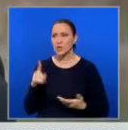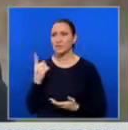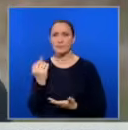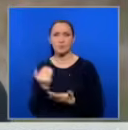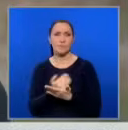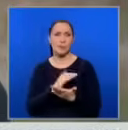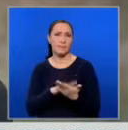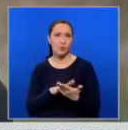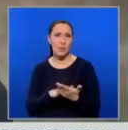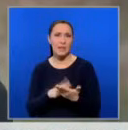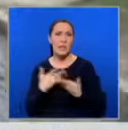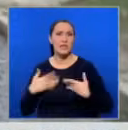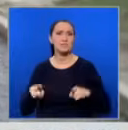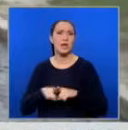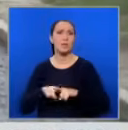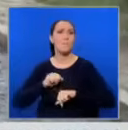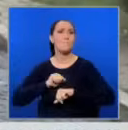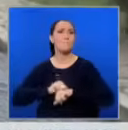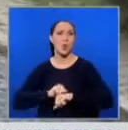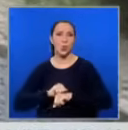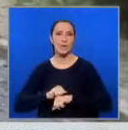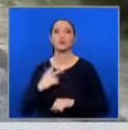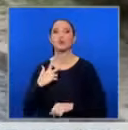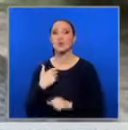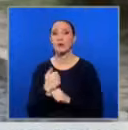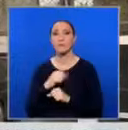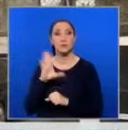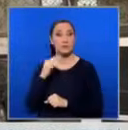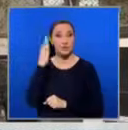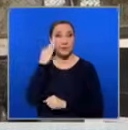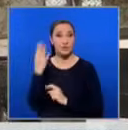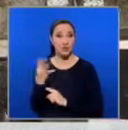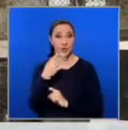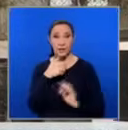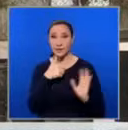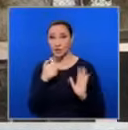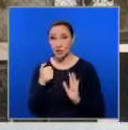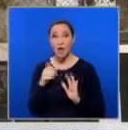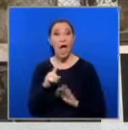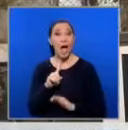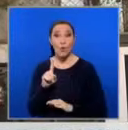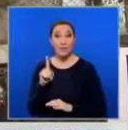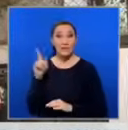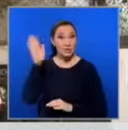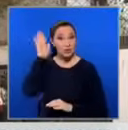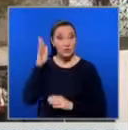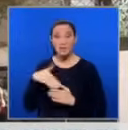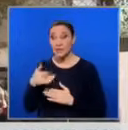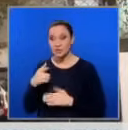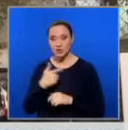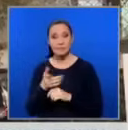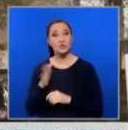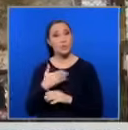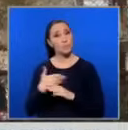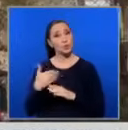събираме документи, ние сме ние бюрократи. Социалните работници в цялата страна са 4600. Ако не бъдат чути, идната седмица ще